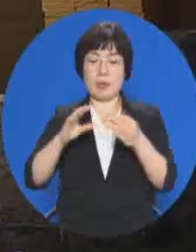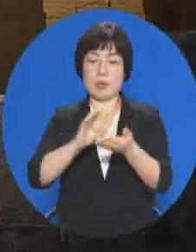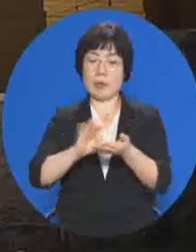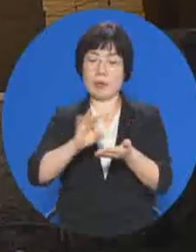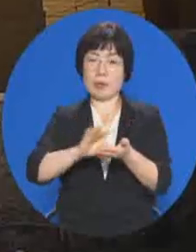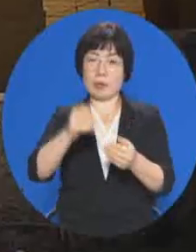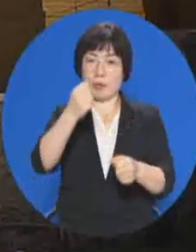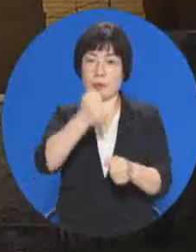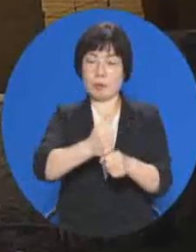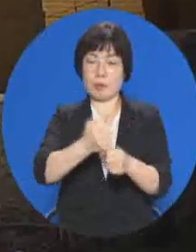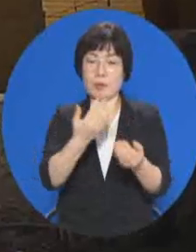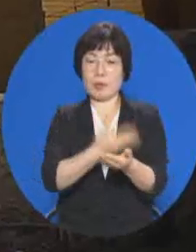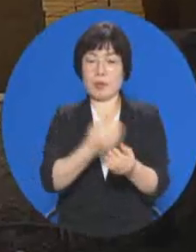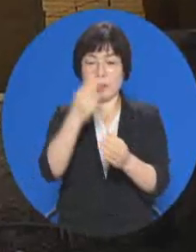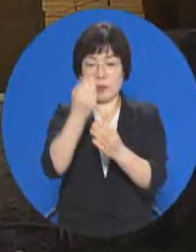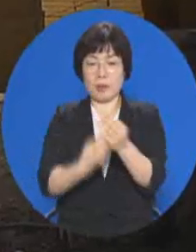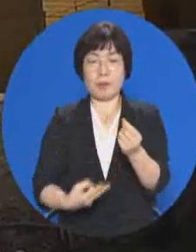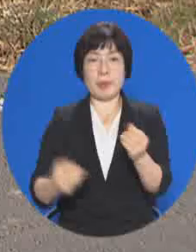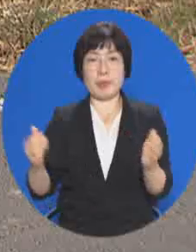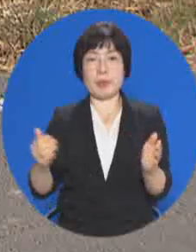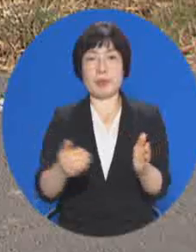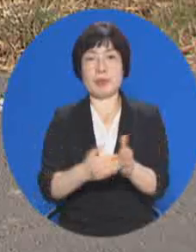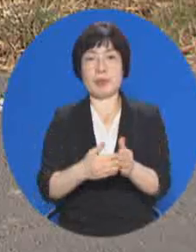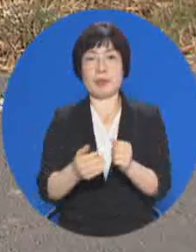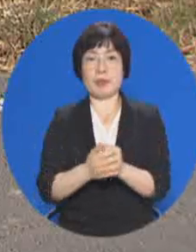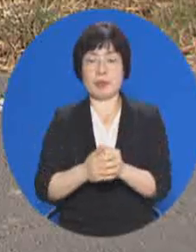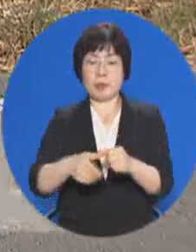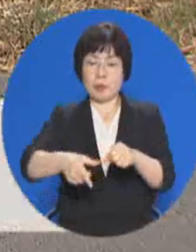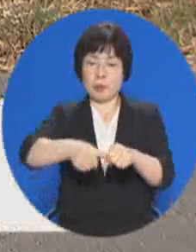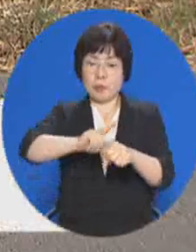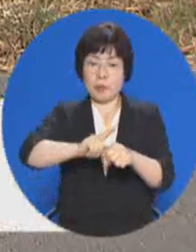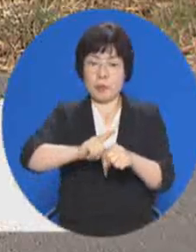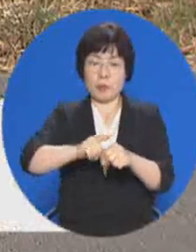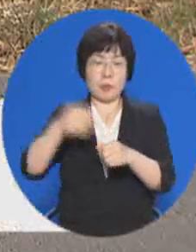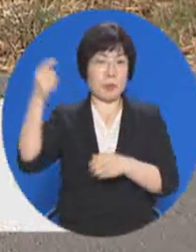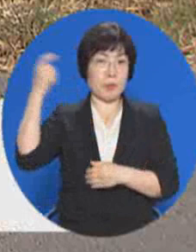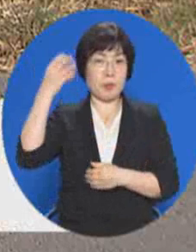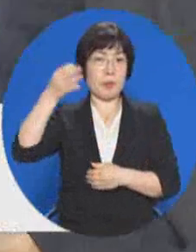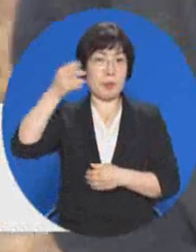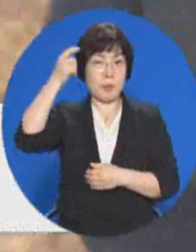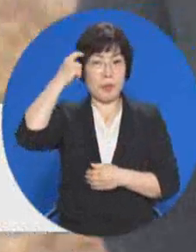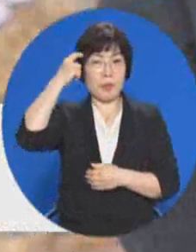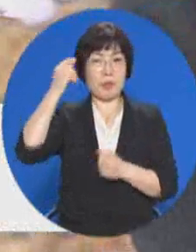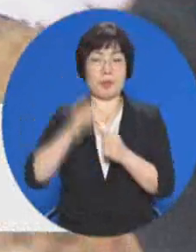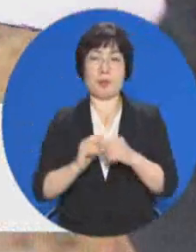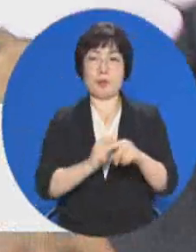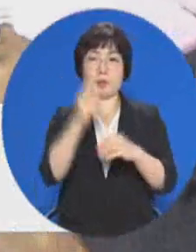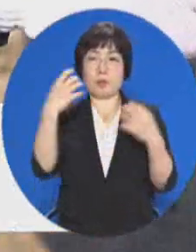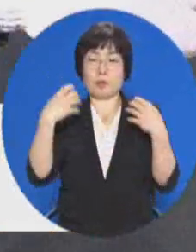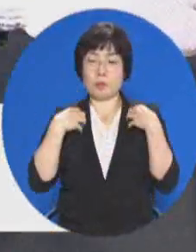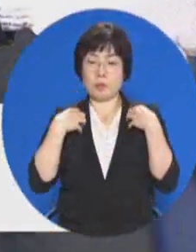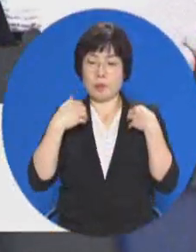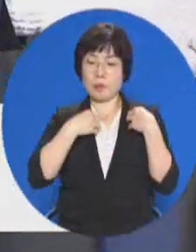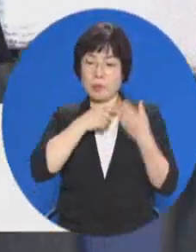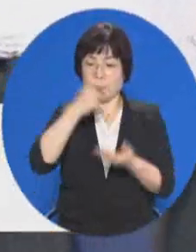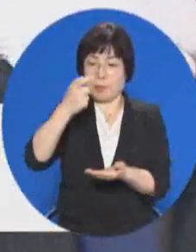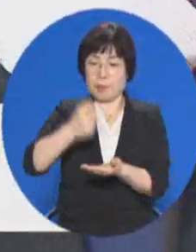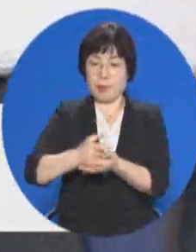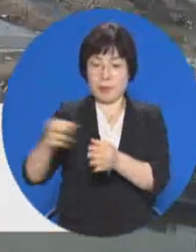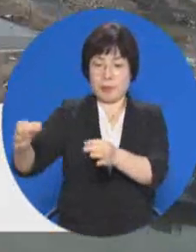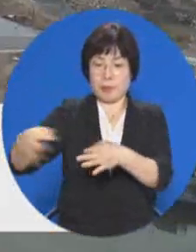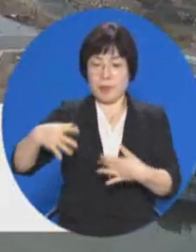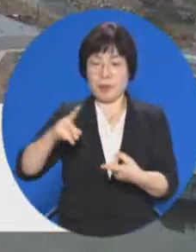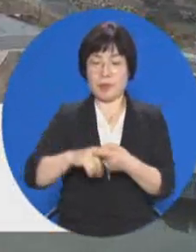다르게 그대로 되팔았습니다. 뒤늦게 이 사실을 안 토지 소유주들은 공군이 자신들을 속였다며